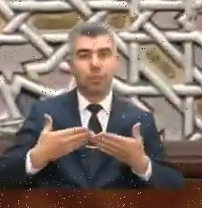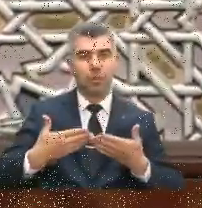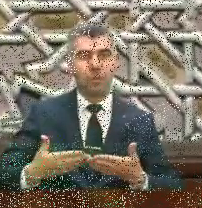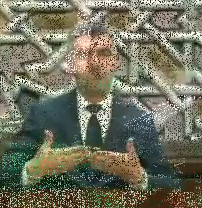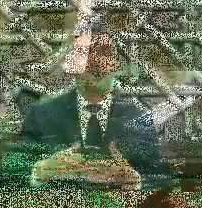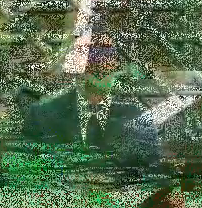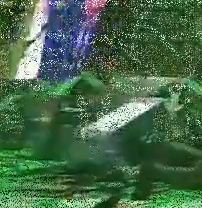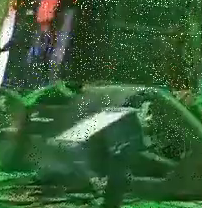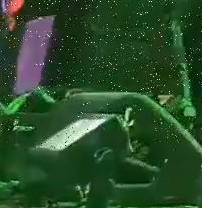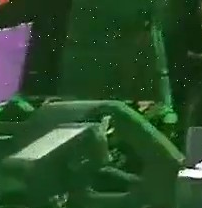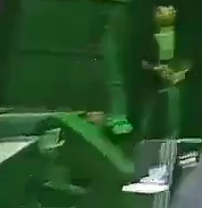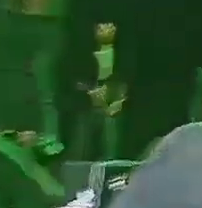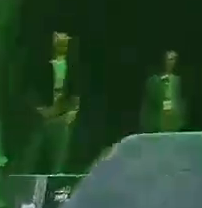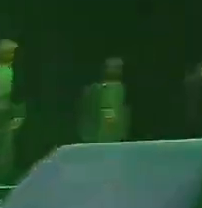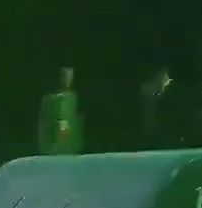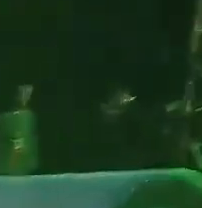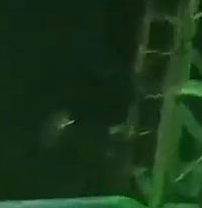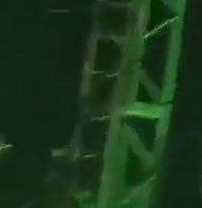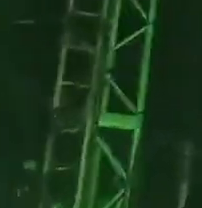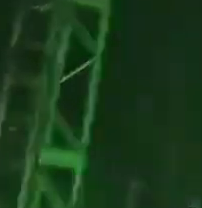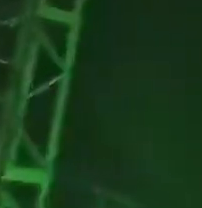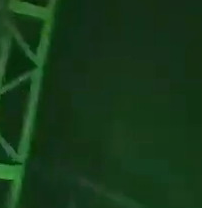الجلسة.